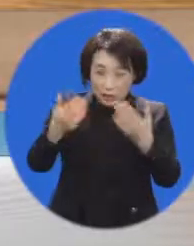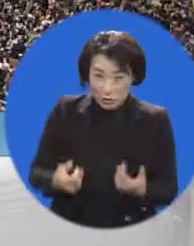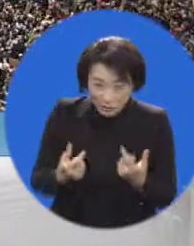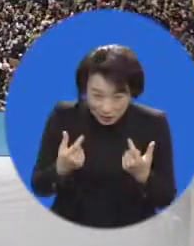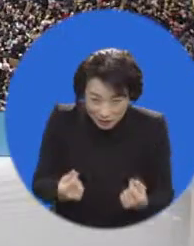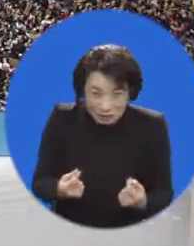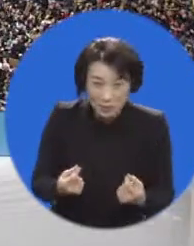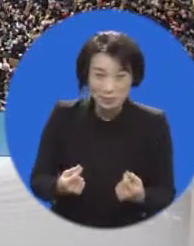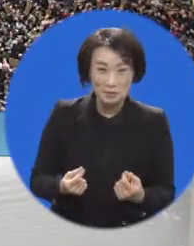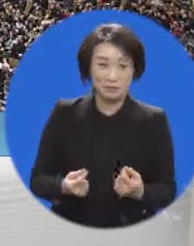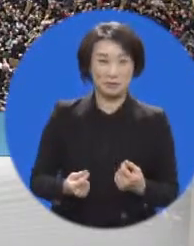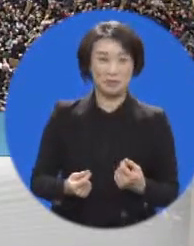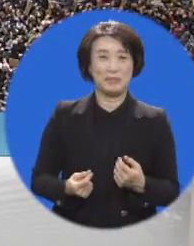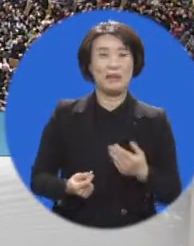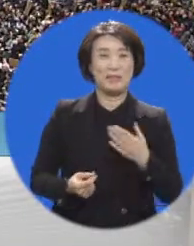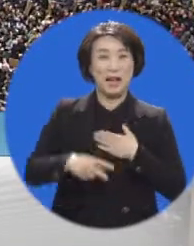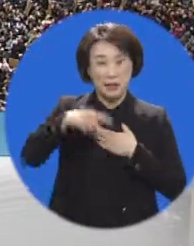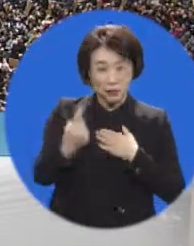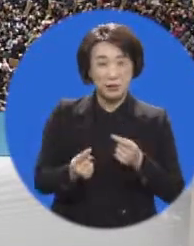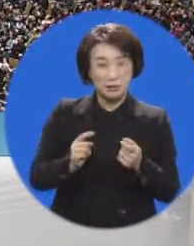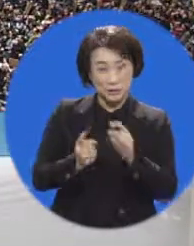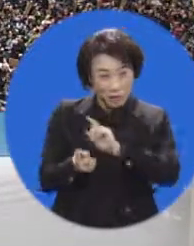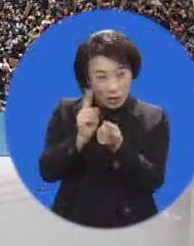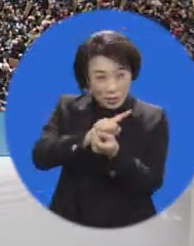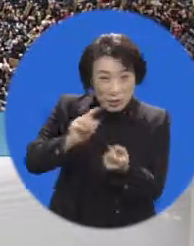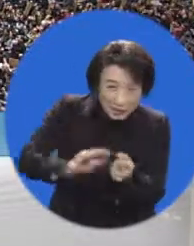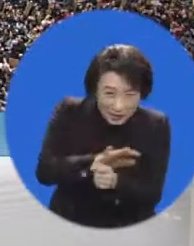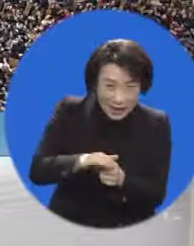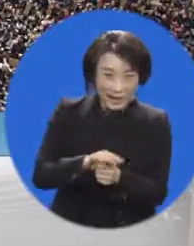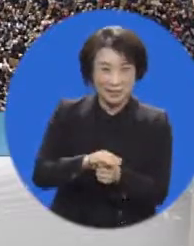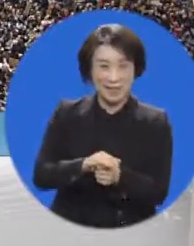같이 나도 서로 사랑하리라.